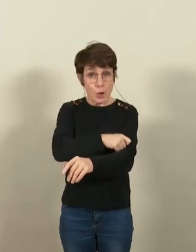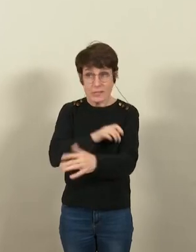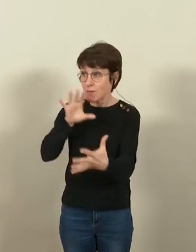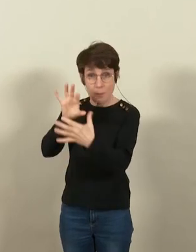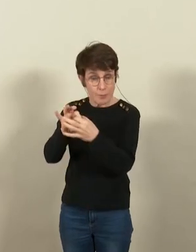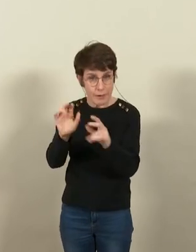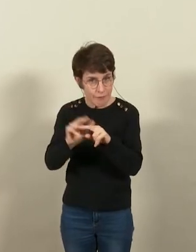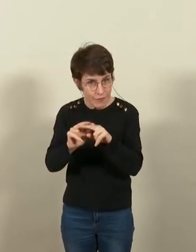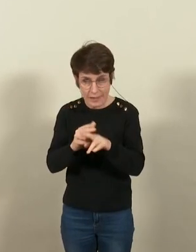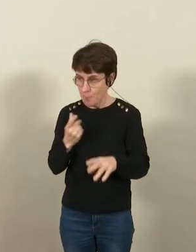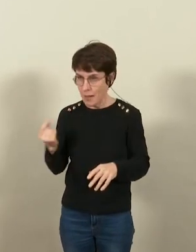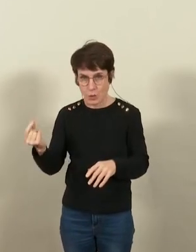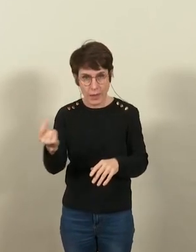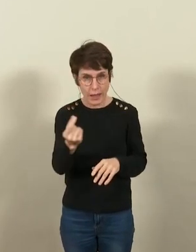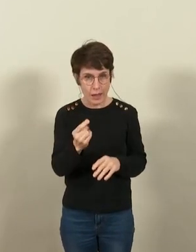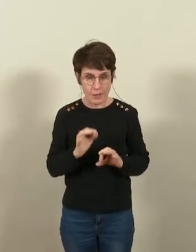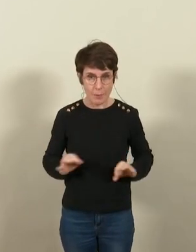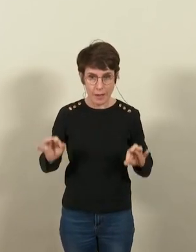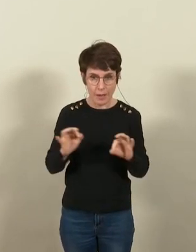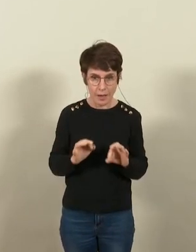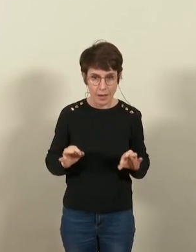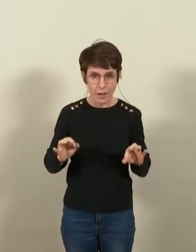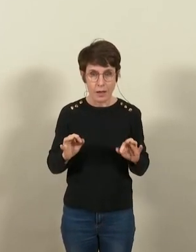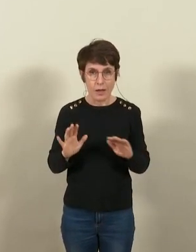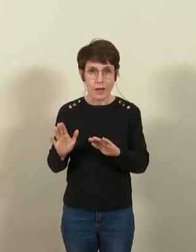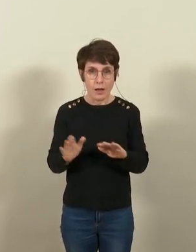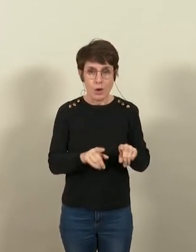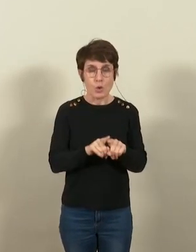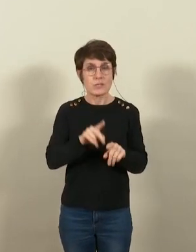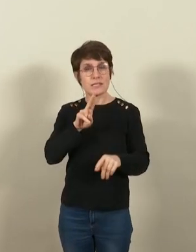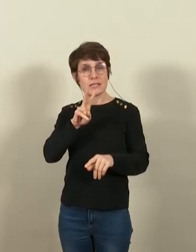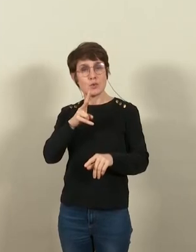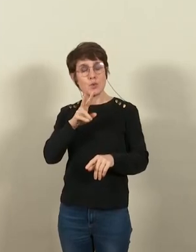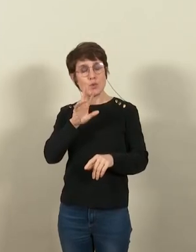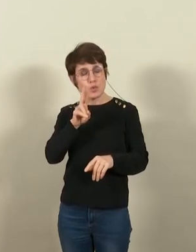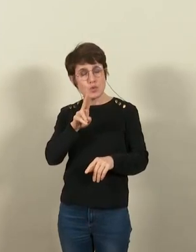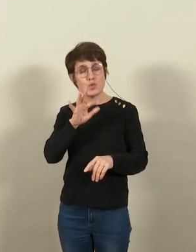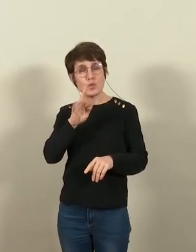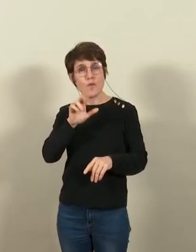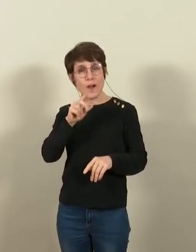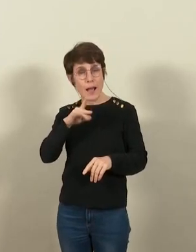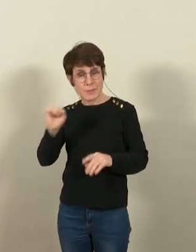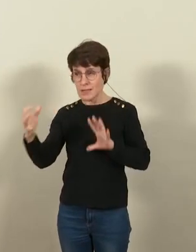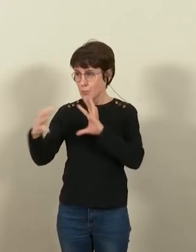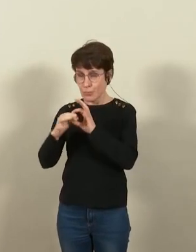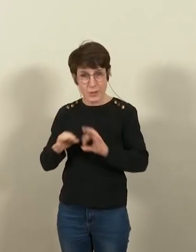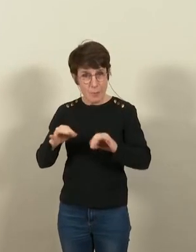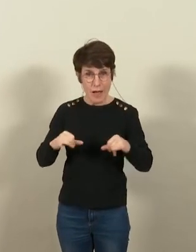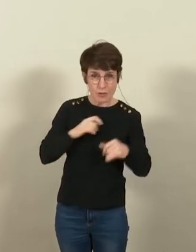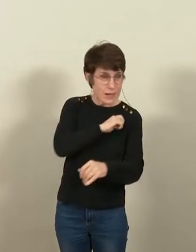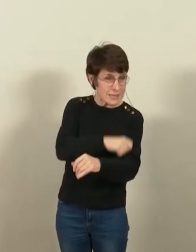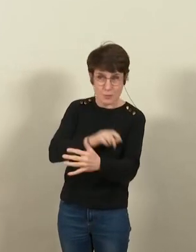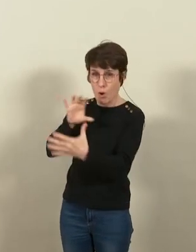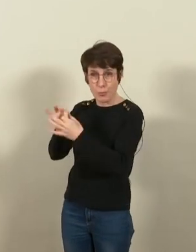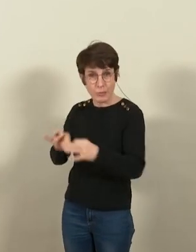partenariat avec ses organismes absence totale donc avec lufraaps absence totale avec Jeunesse et Sport absence totale avec